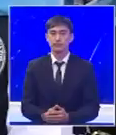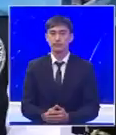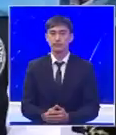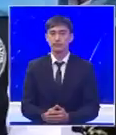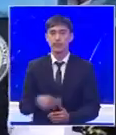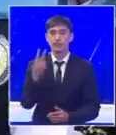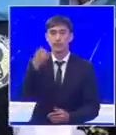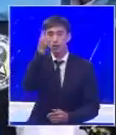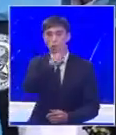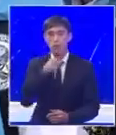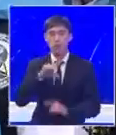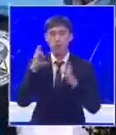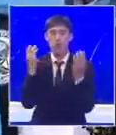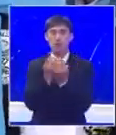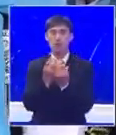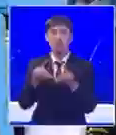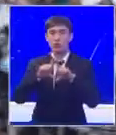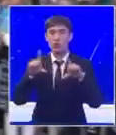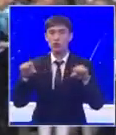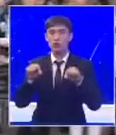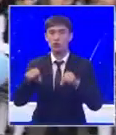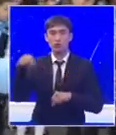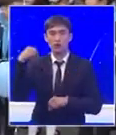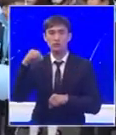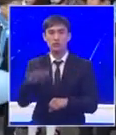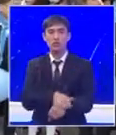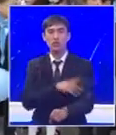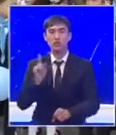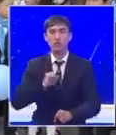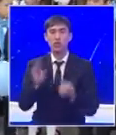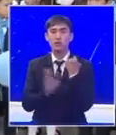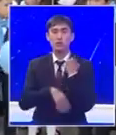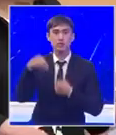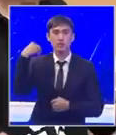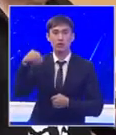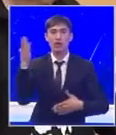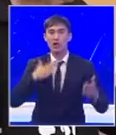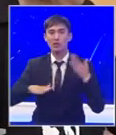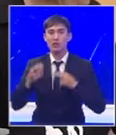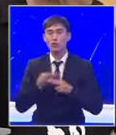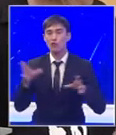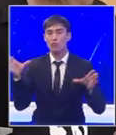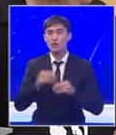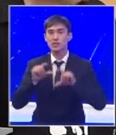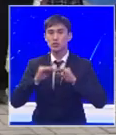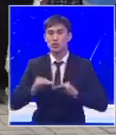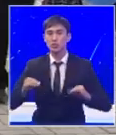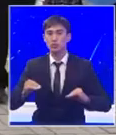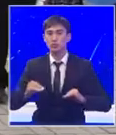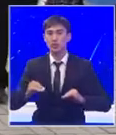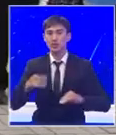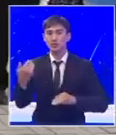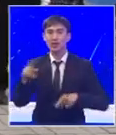За два года пандемии в стенах учебного заведения прозвучал долгожданный последний звонок, радость которого вместе со школярами разделили